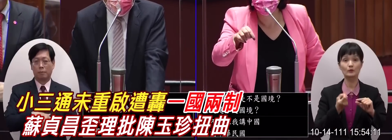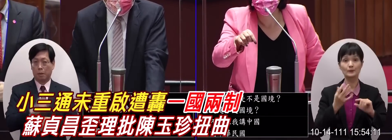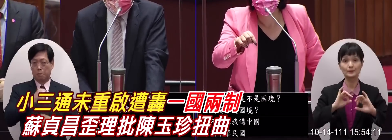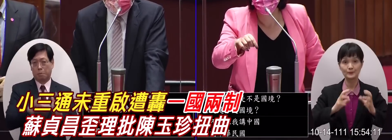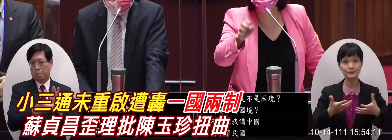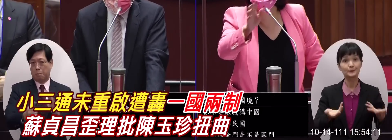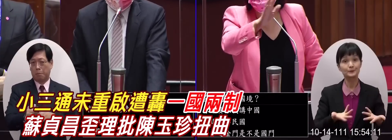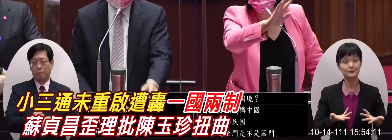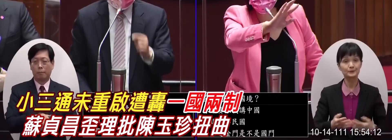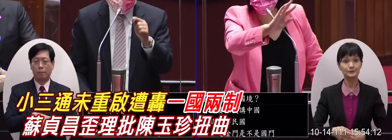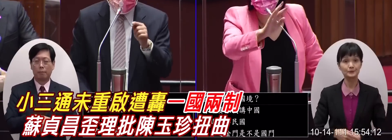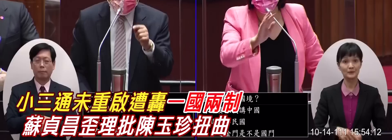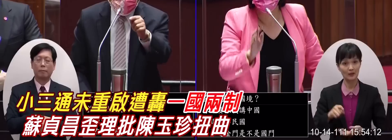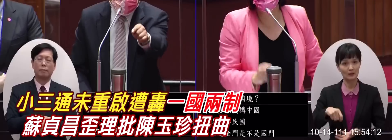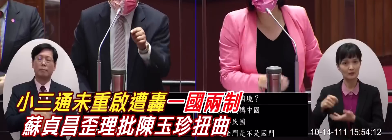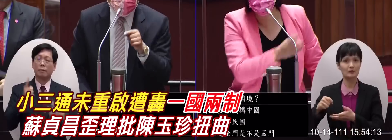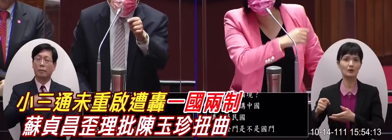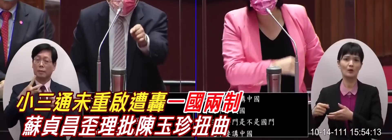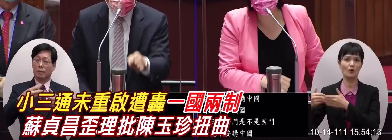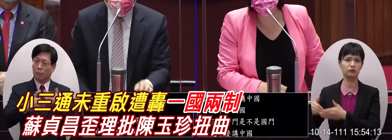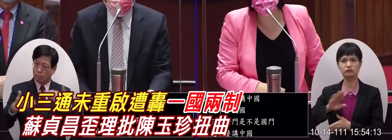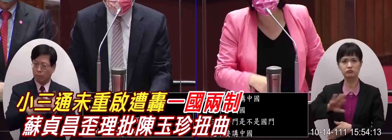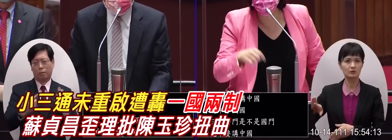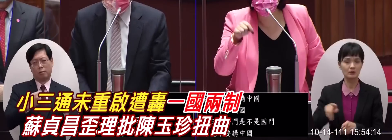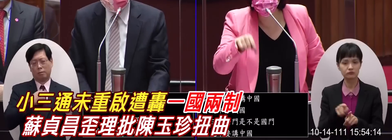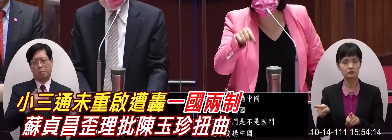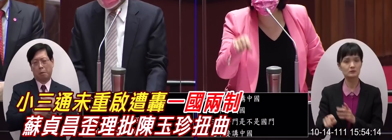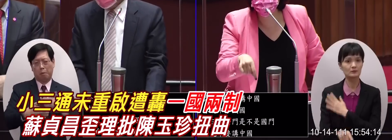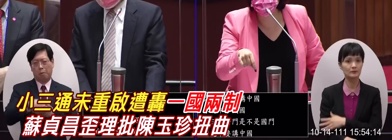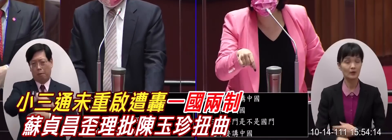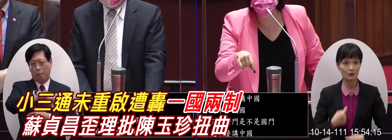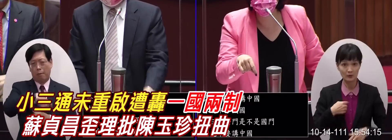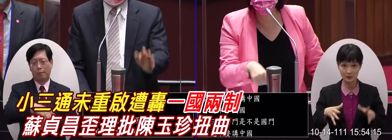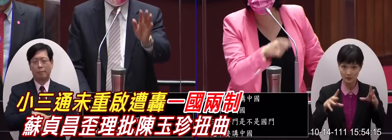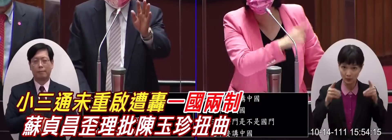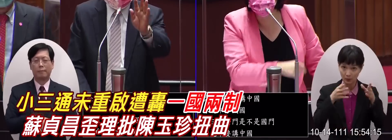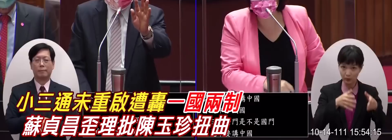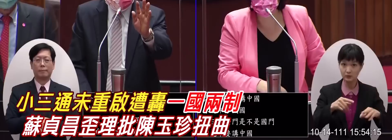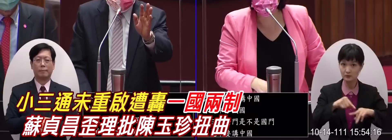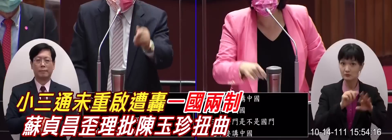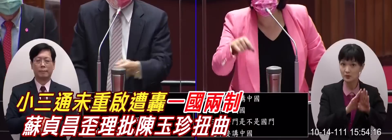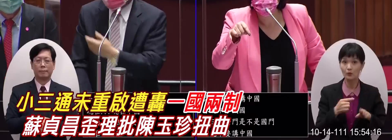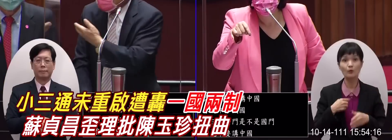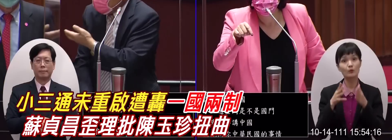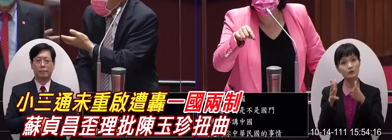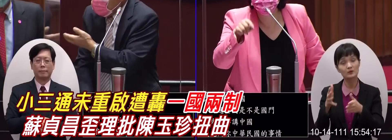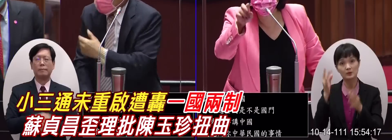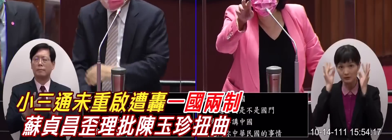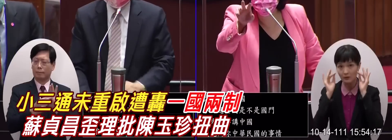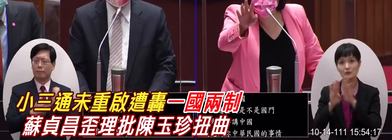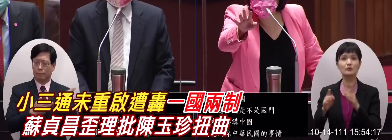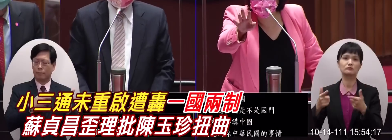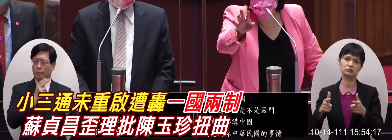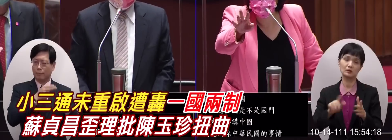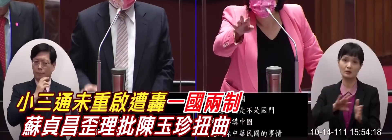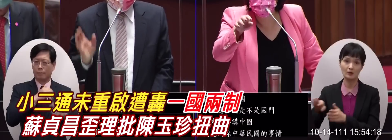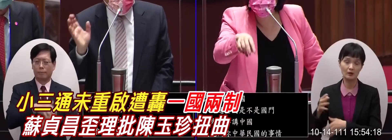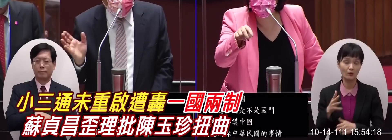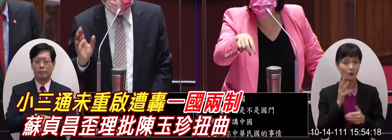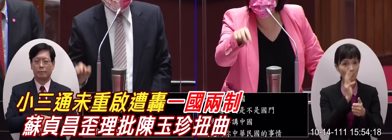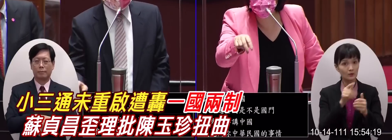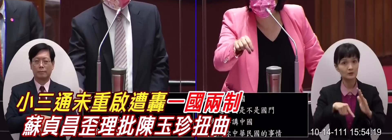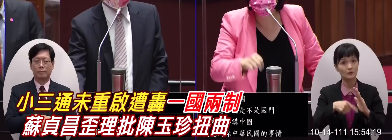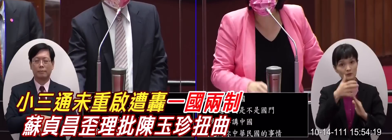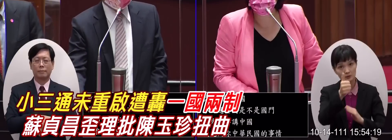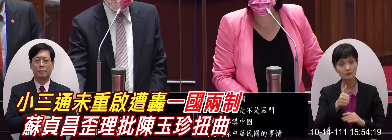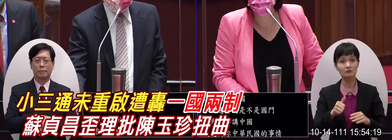动哎。所以小三通就是 管人家移不移动，我先问金门，我又没有问你厦门。我先问院长，金门